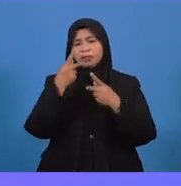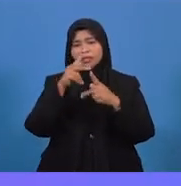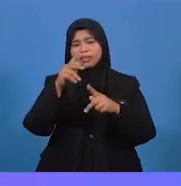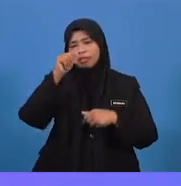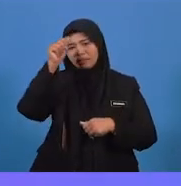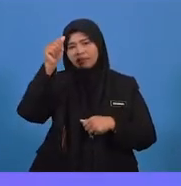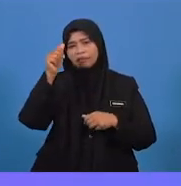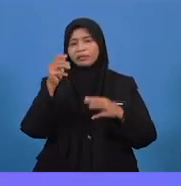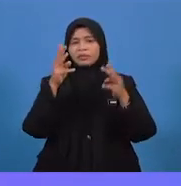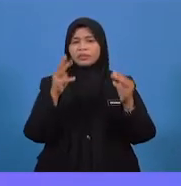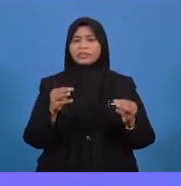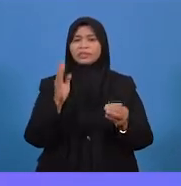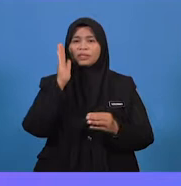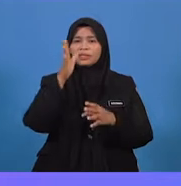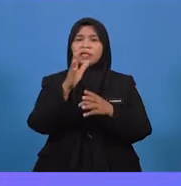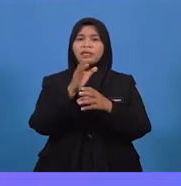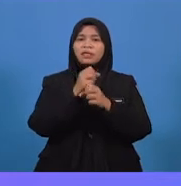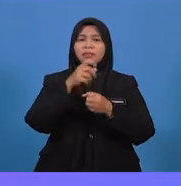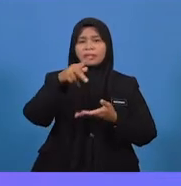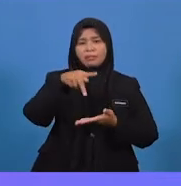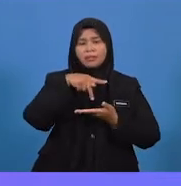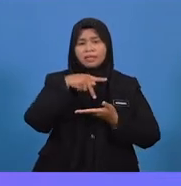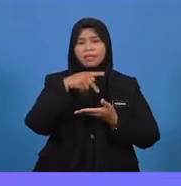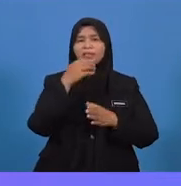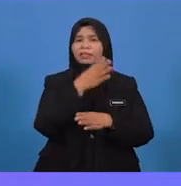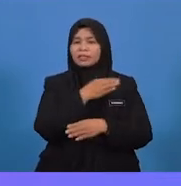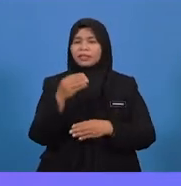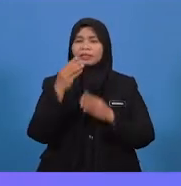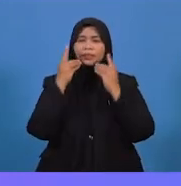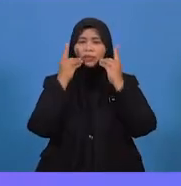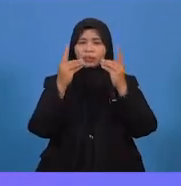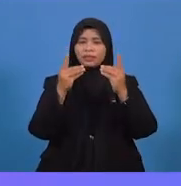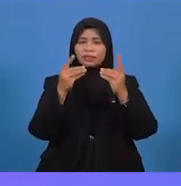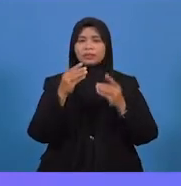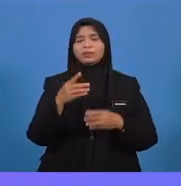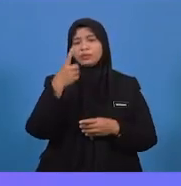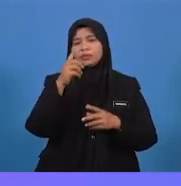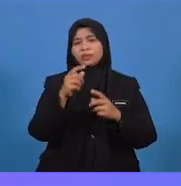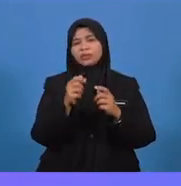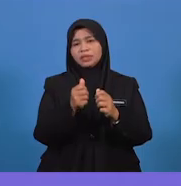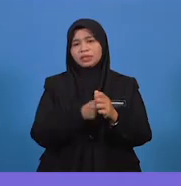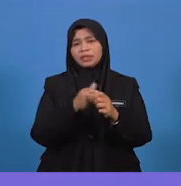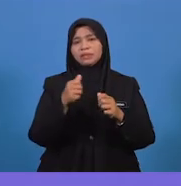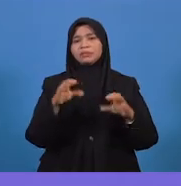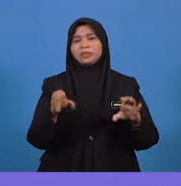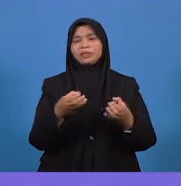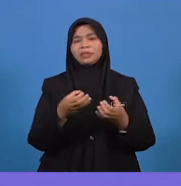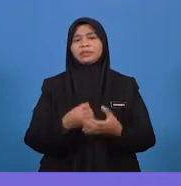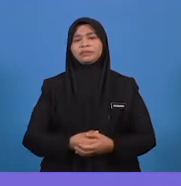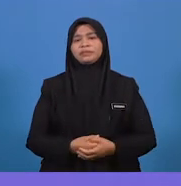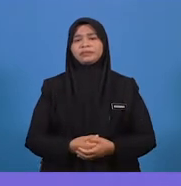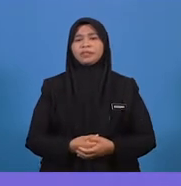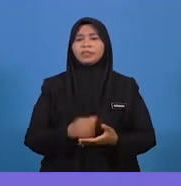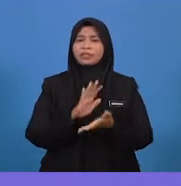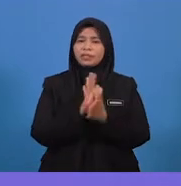pula akan mendapat pahala atau dosa bagi setiap tindakan yang dilakukan. Jadi,